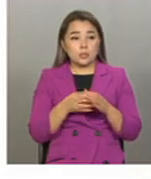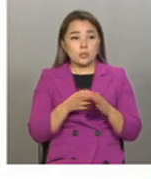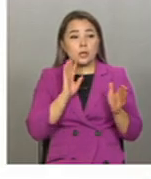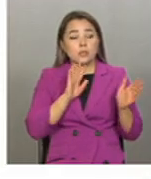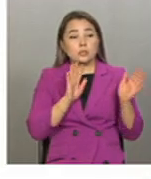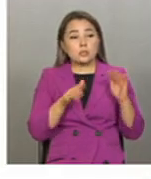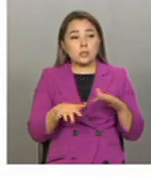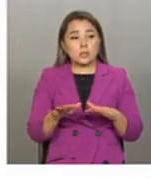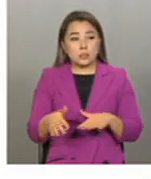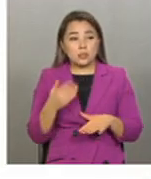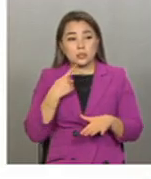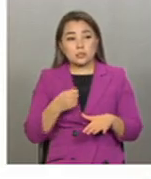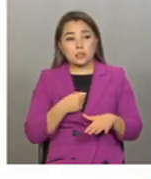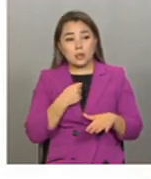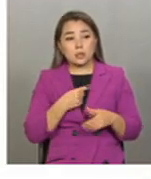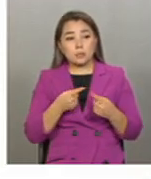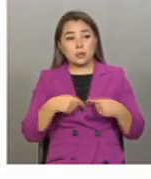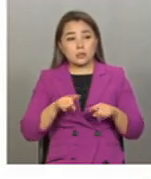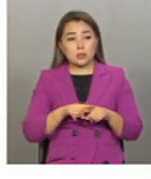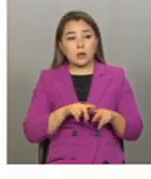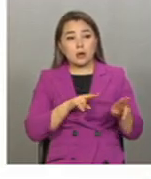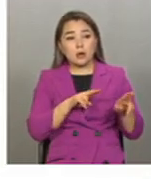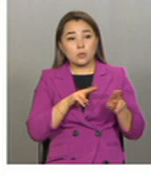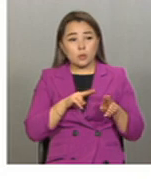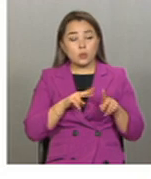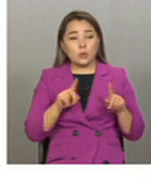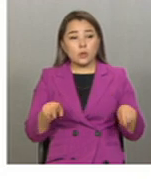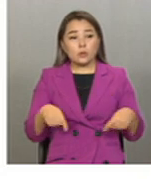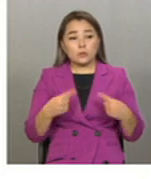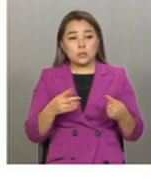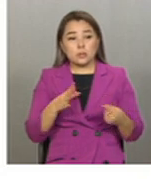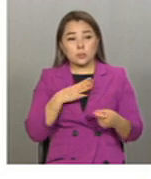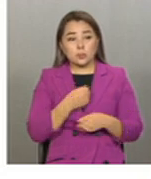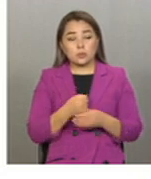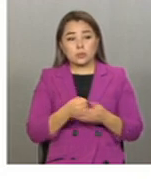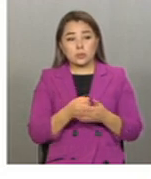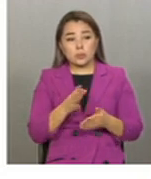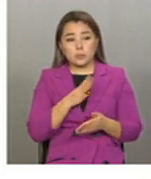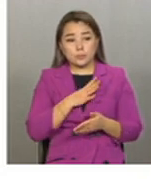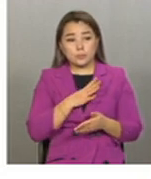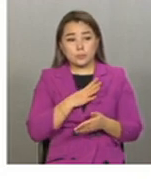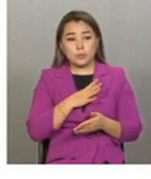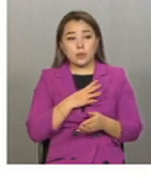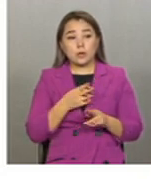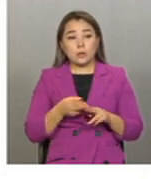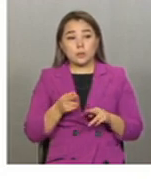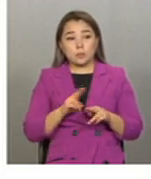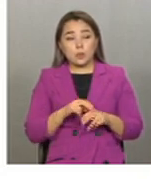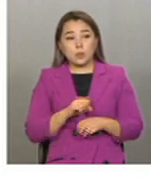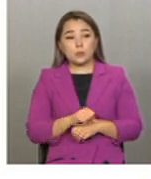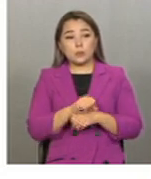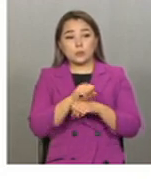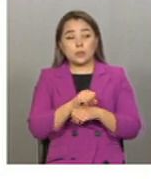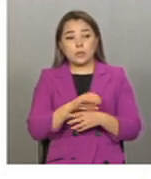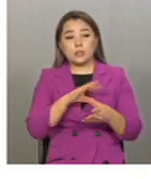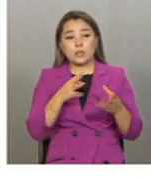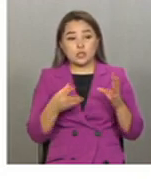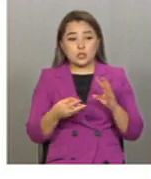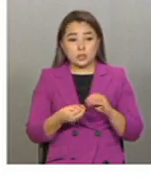мен сарбаздардың қарулы көтерілісі болды. Бұл көтерілістің